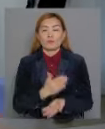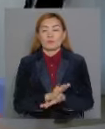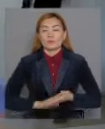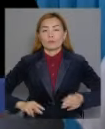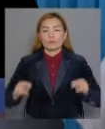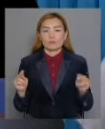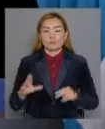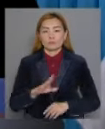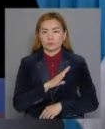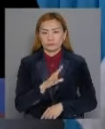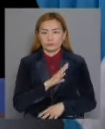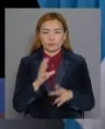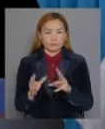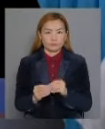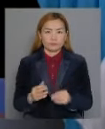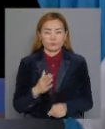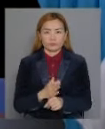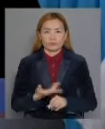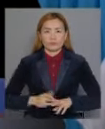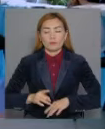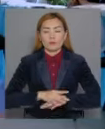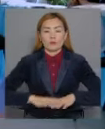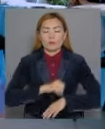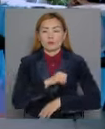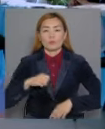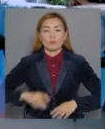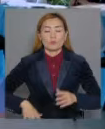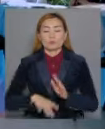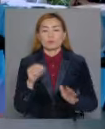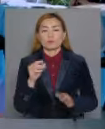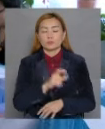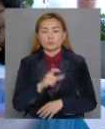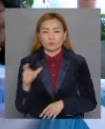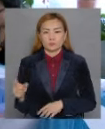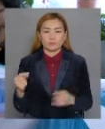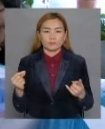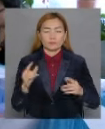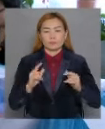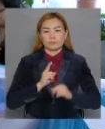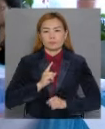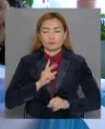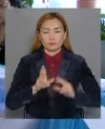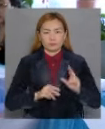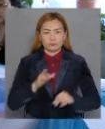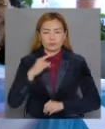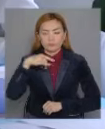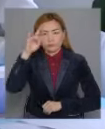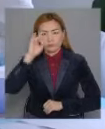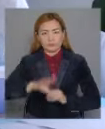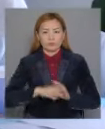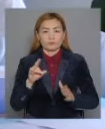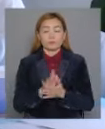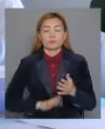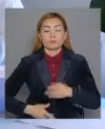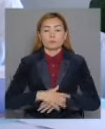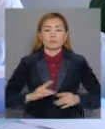әрі әділ өтті деген қорытындыға келді. Енді халық өздері қалап алған кандидаттардан ілкімді іс күтеді. Қазақстандықтар сайлаудан кейінгі